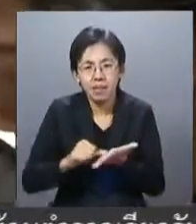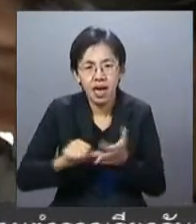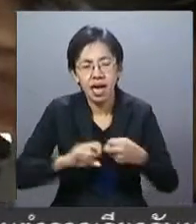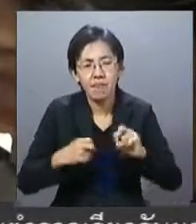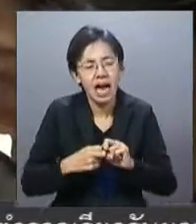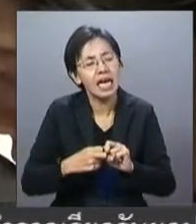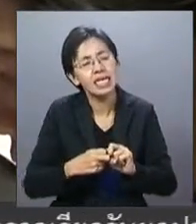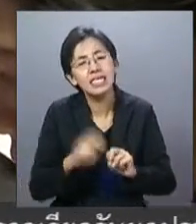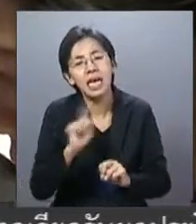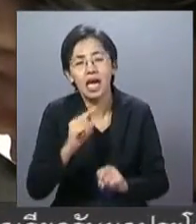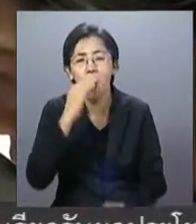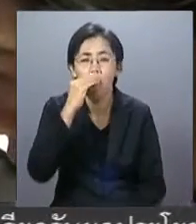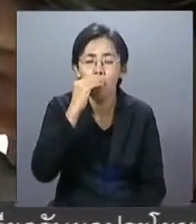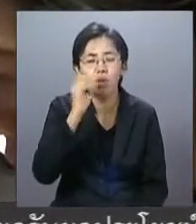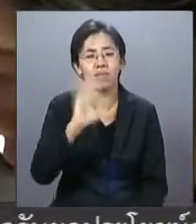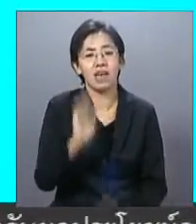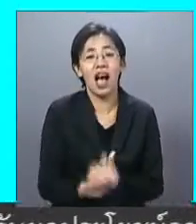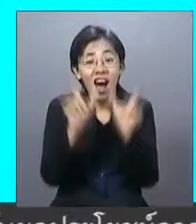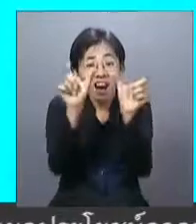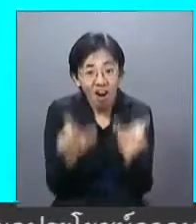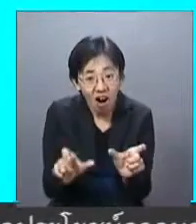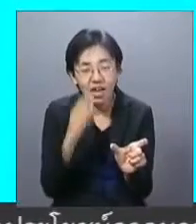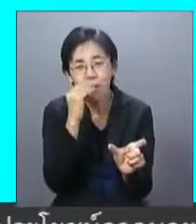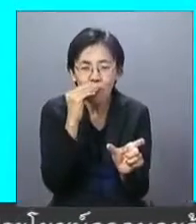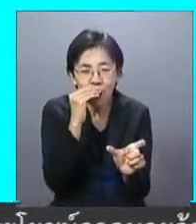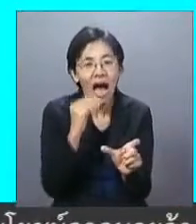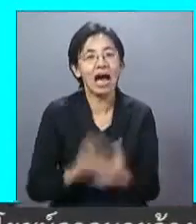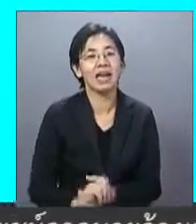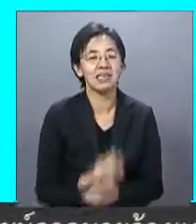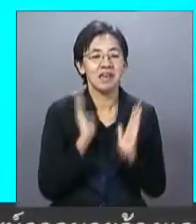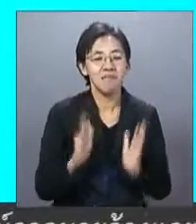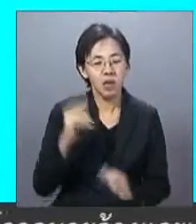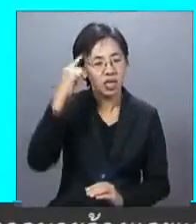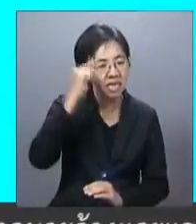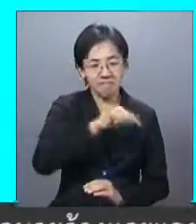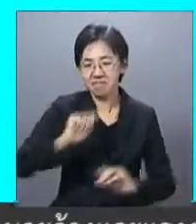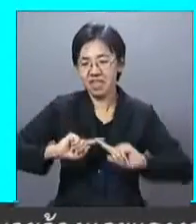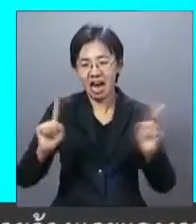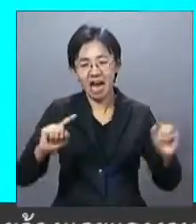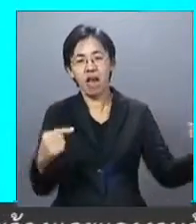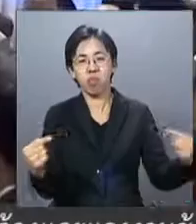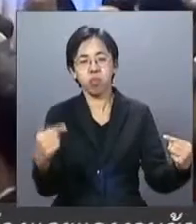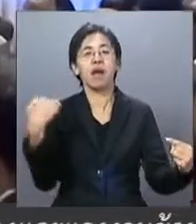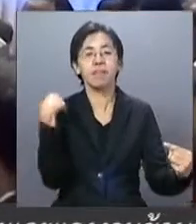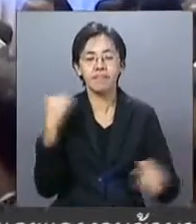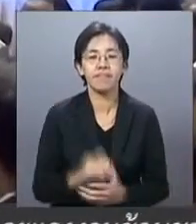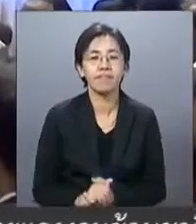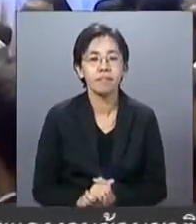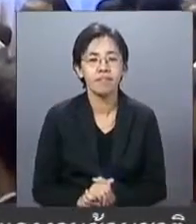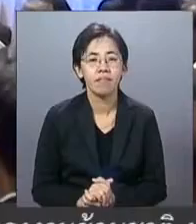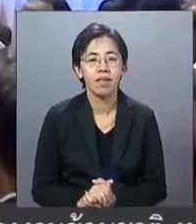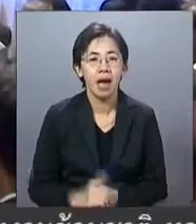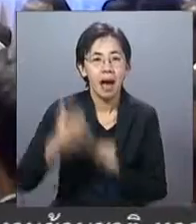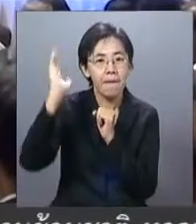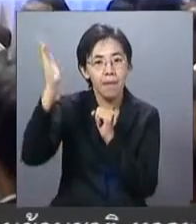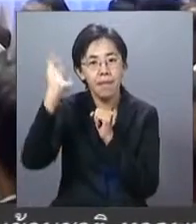พูดเพราะแค่พูดเรื่องบทกลอนยังเป็นเหตุให้ศิลปินเกิดความเห็นต่างกันอีกและถ้าตั้งข้อสังเกตจากการปาฐก